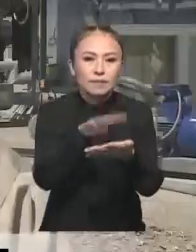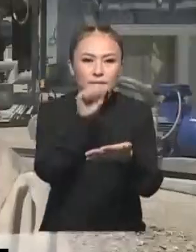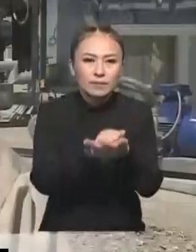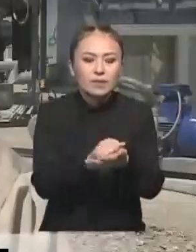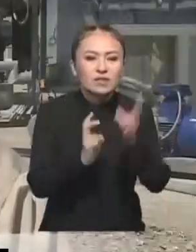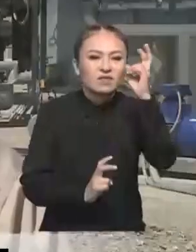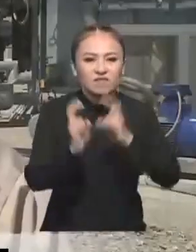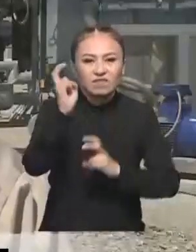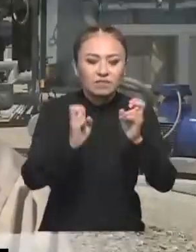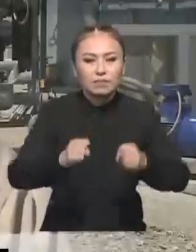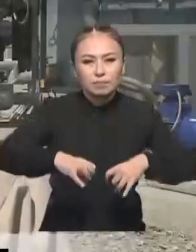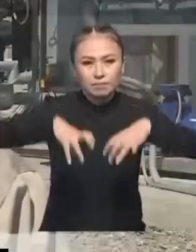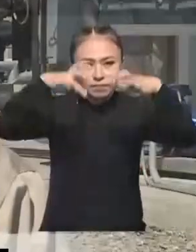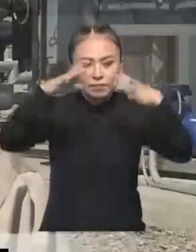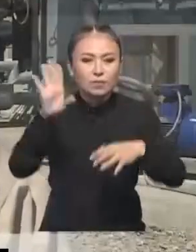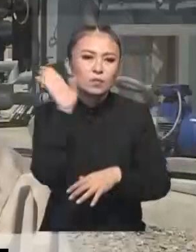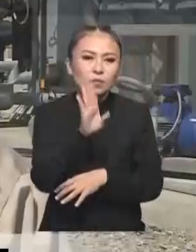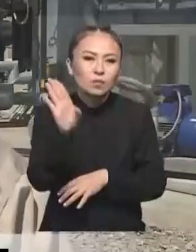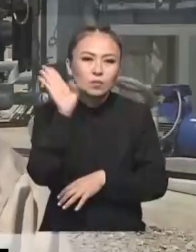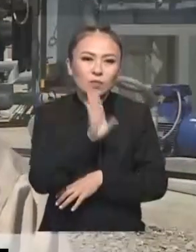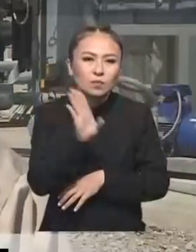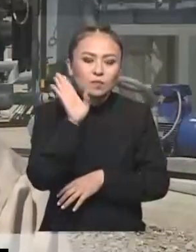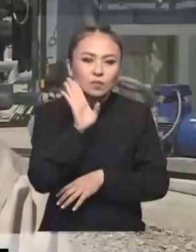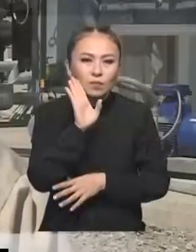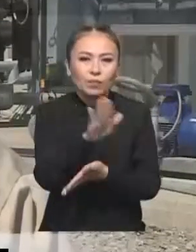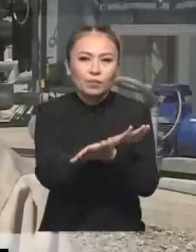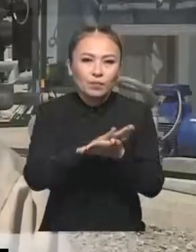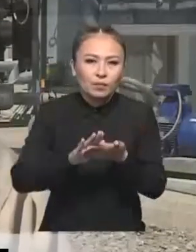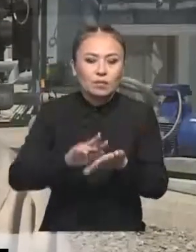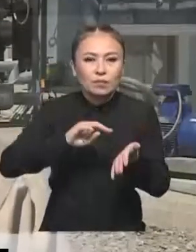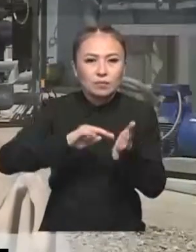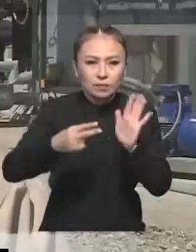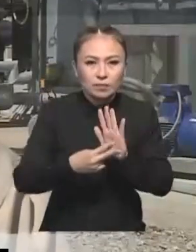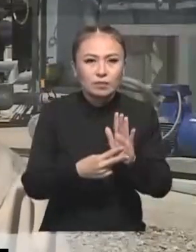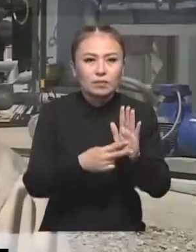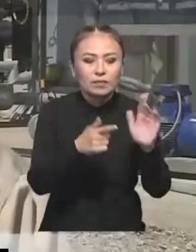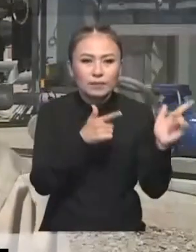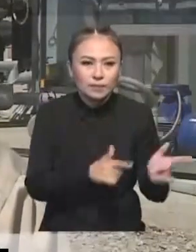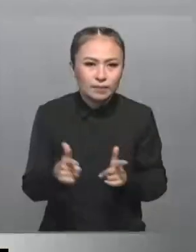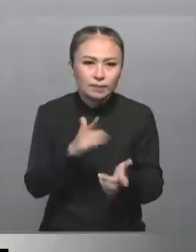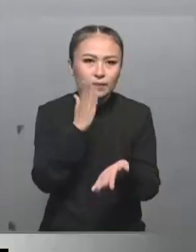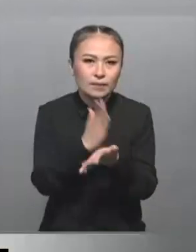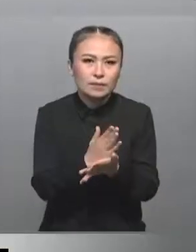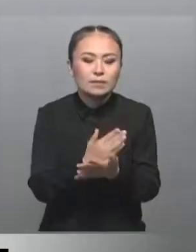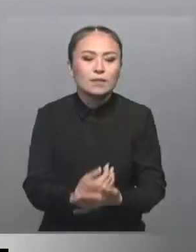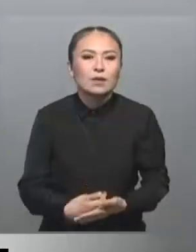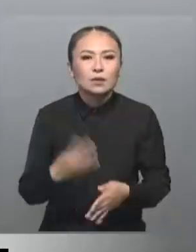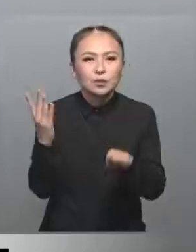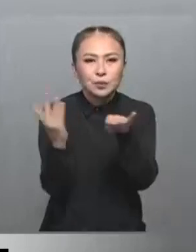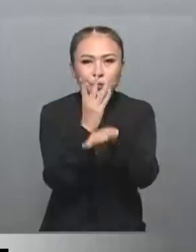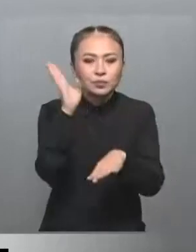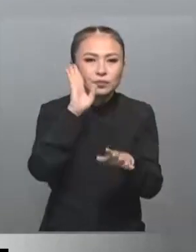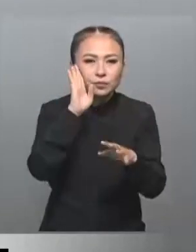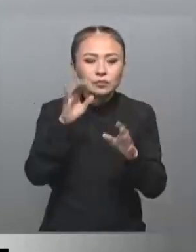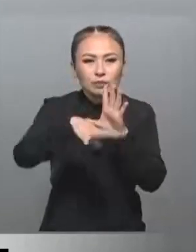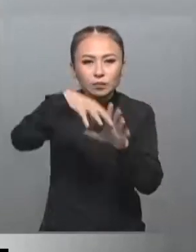зауыттың булану алаңына жіберетін судың тазалығы жобалық көрсеткіштерге жетті. Төрт мәрте сүгіде